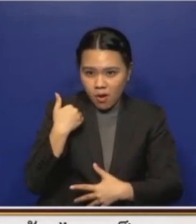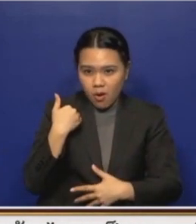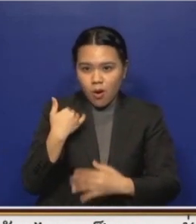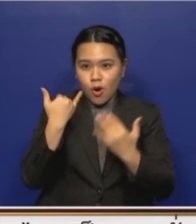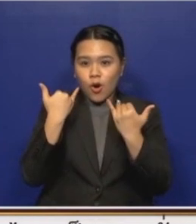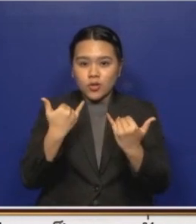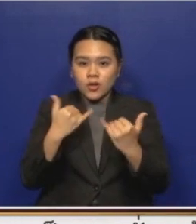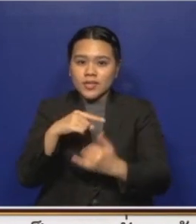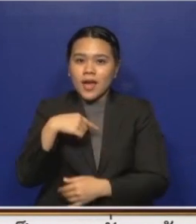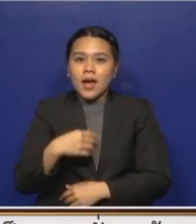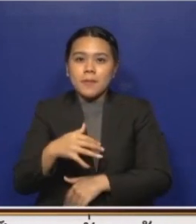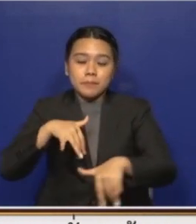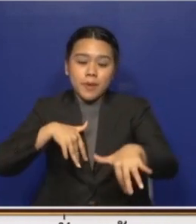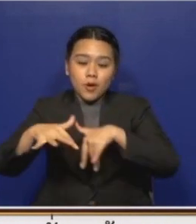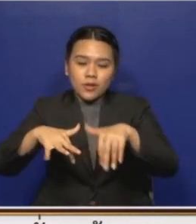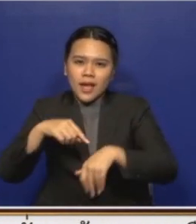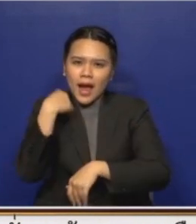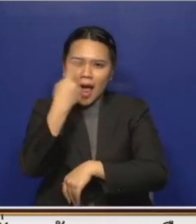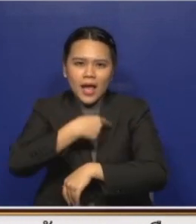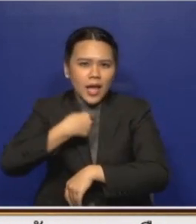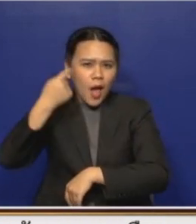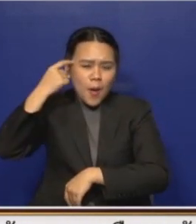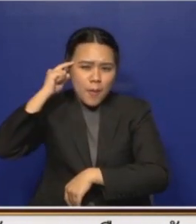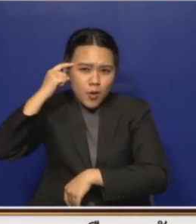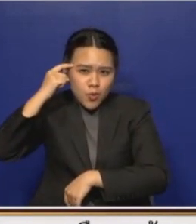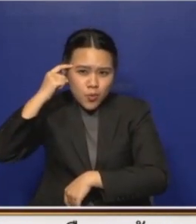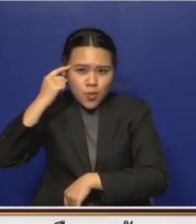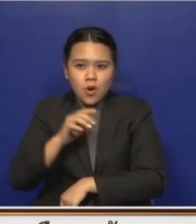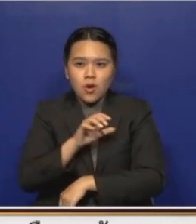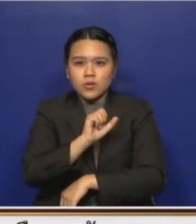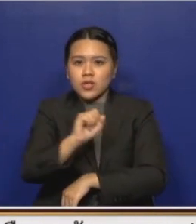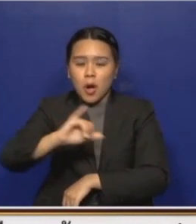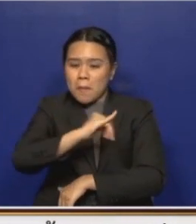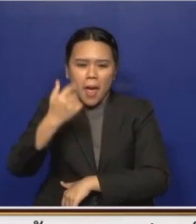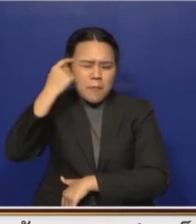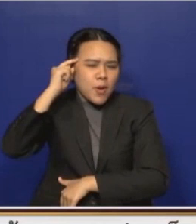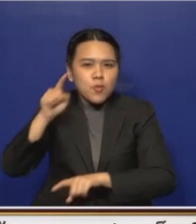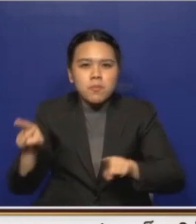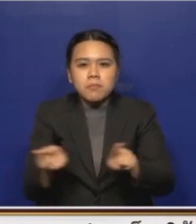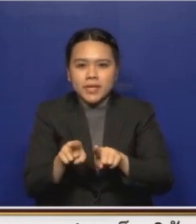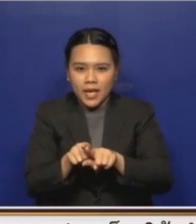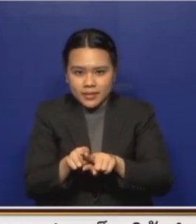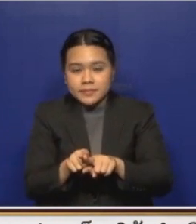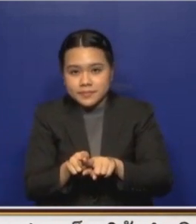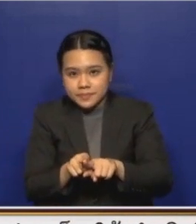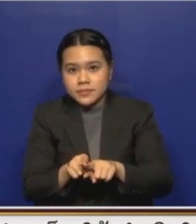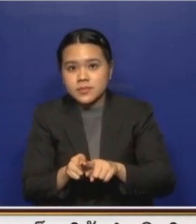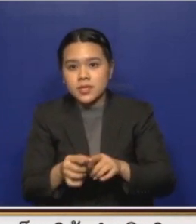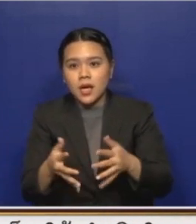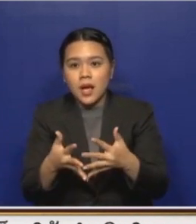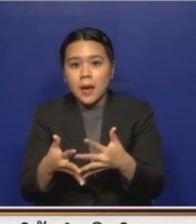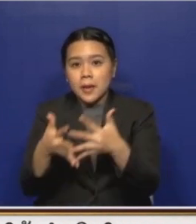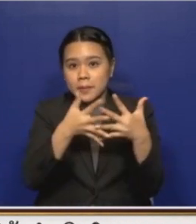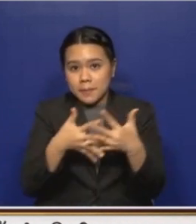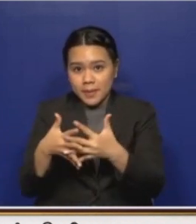อเผลอๆก็ยังไม่รู้ด้วยอเมริกันเราส่งออกนะกับนำเข้าท่านดูปี63ฮะท่านดูล็อกสุดท้ายกับสี